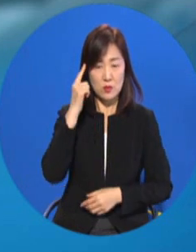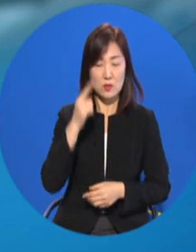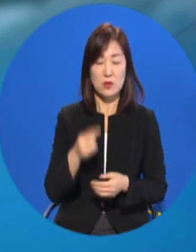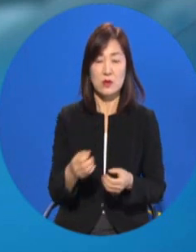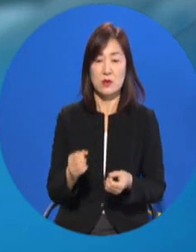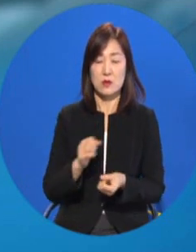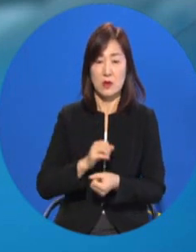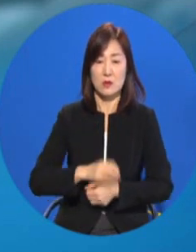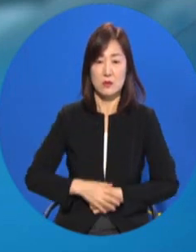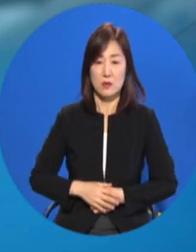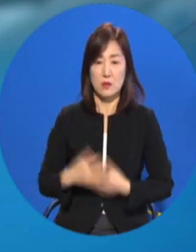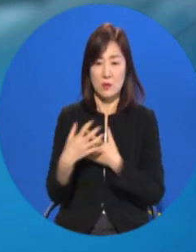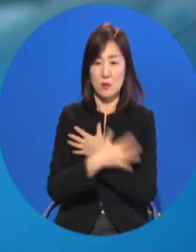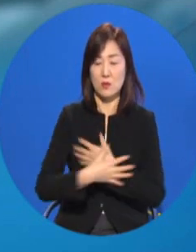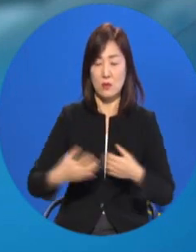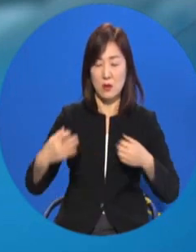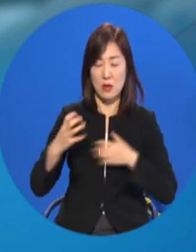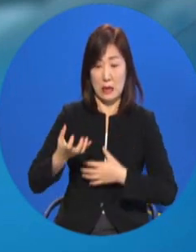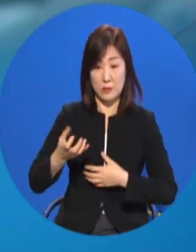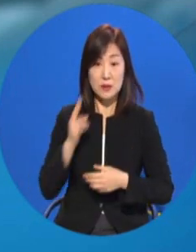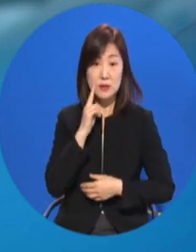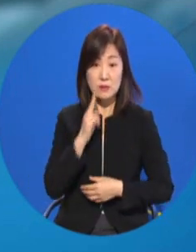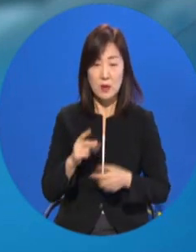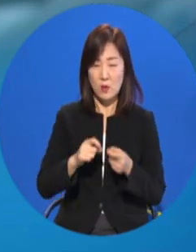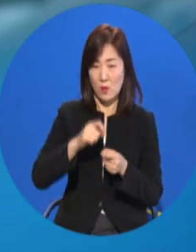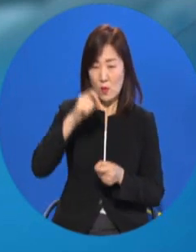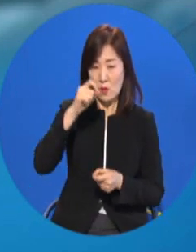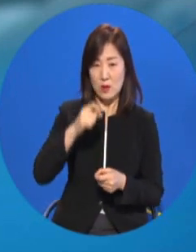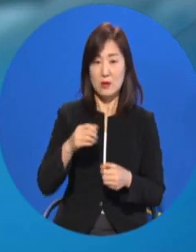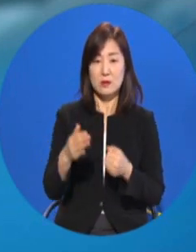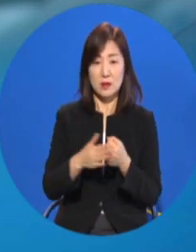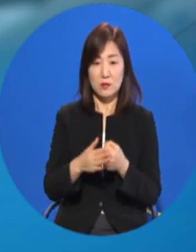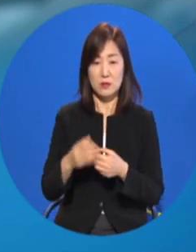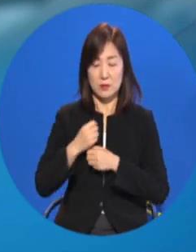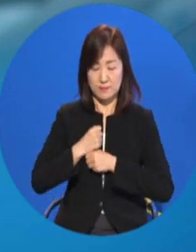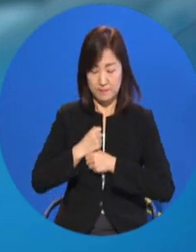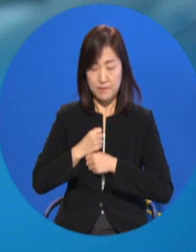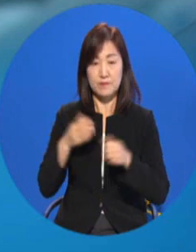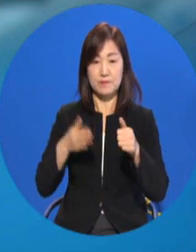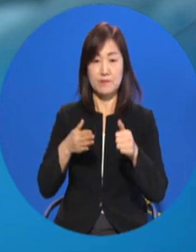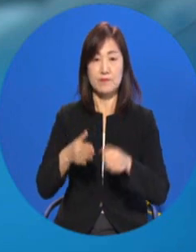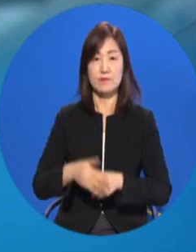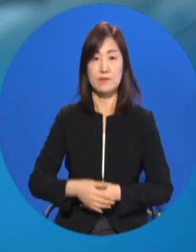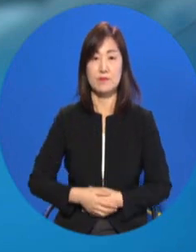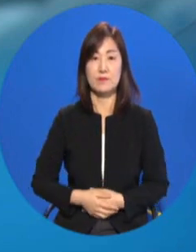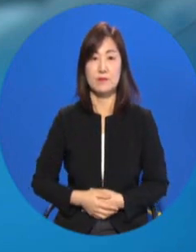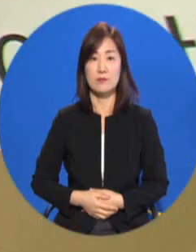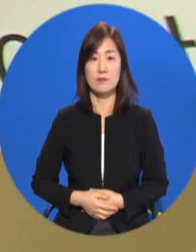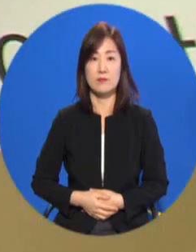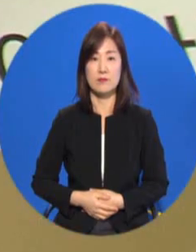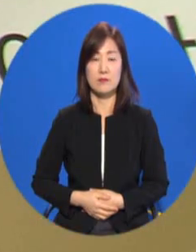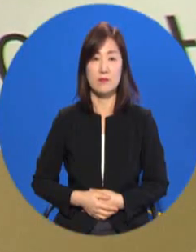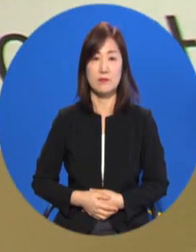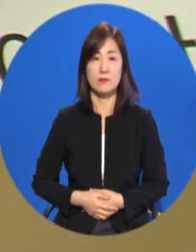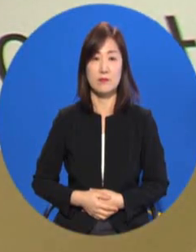동반하고 오랫동안 지속된 의 특성이 있어서 각별히 주의해야 한다고 합니다 김한수 기자가 취재했습니다